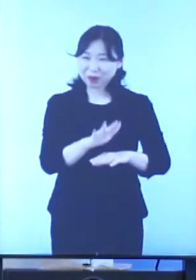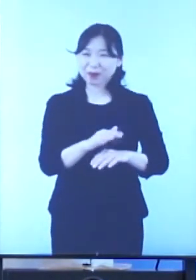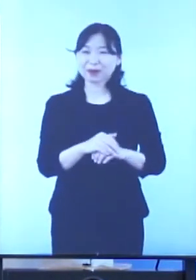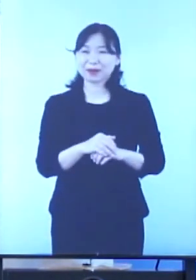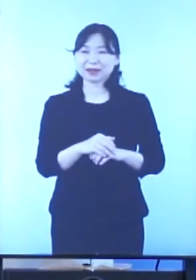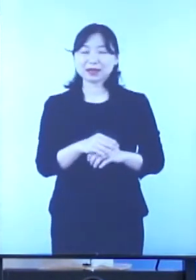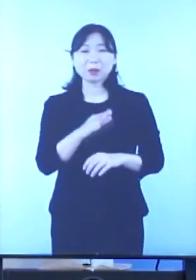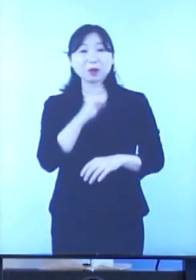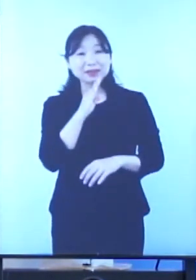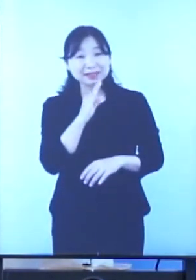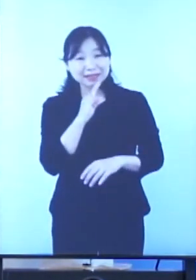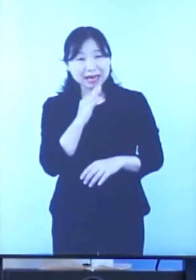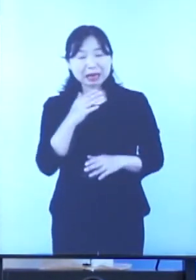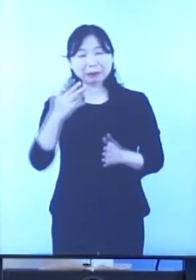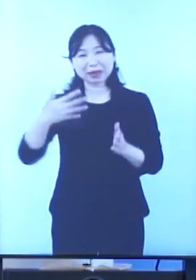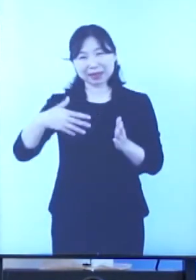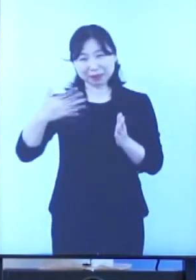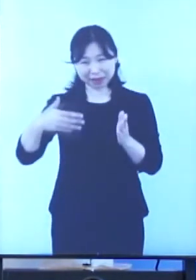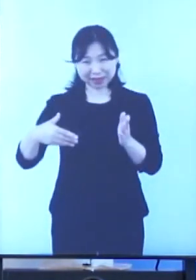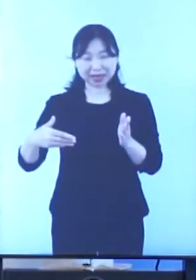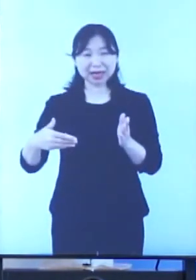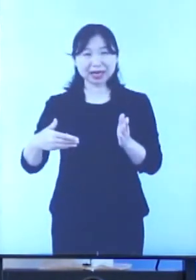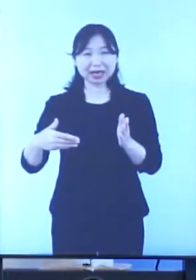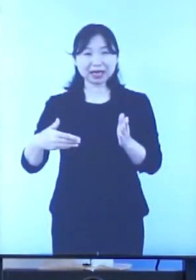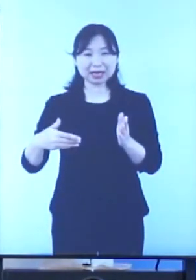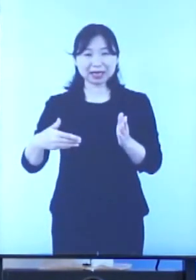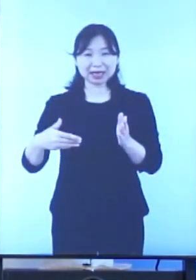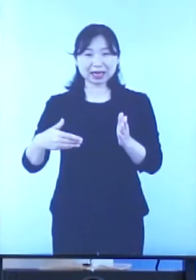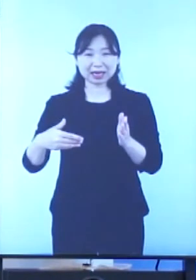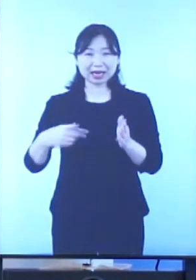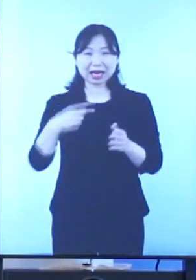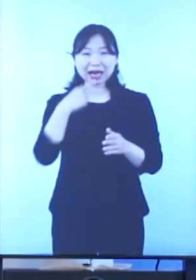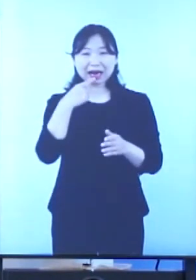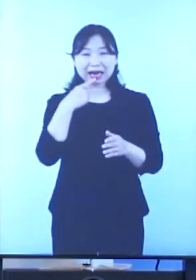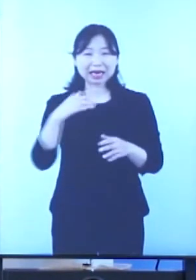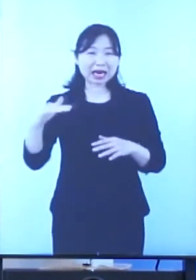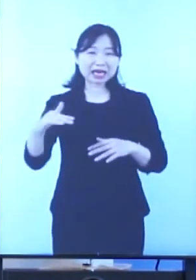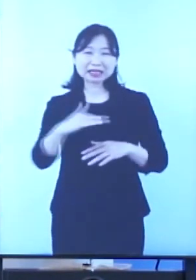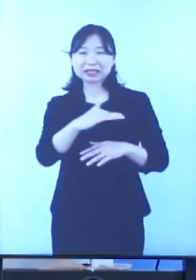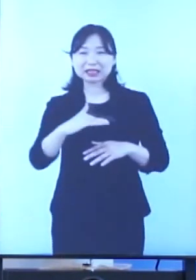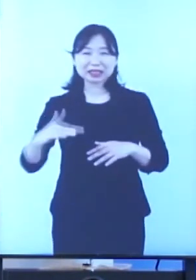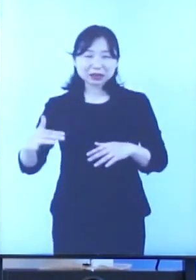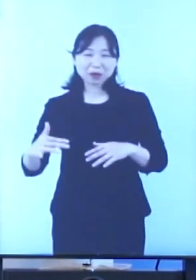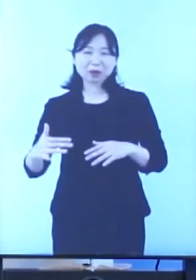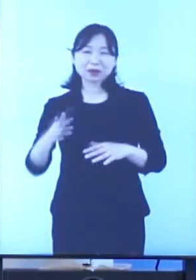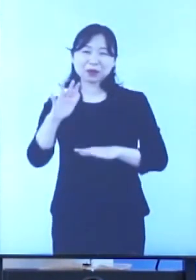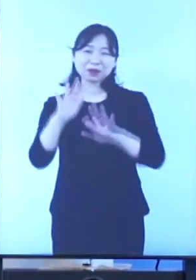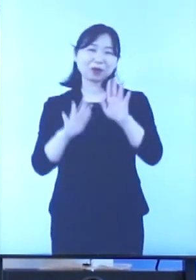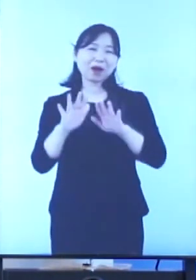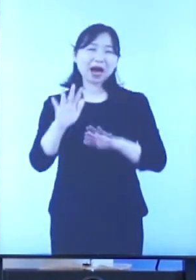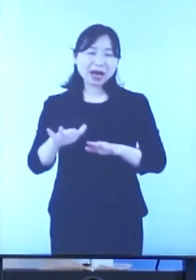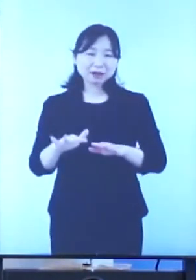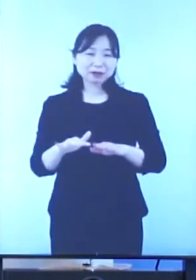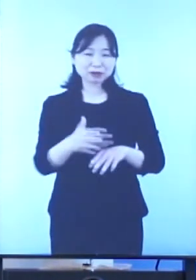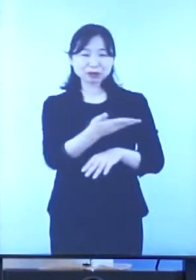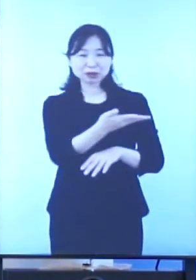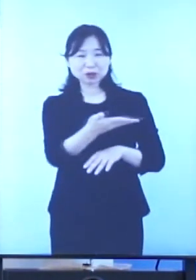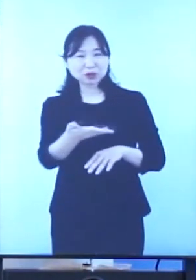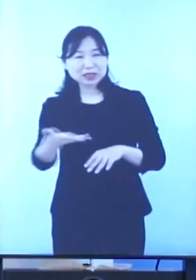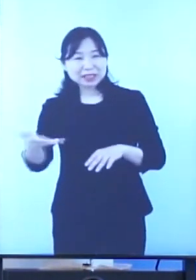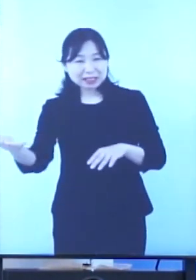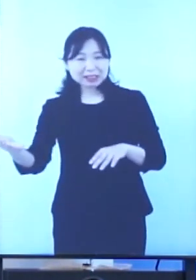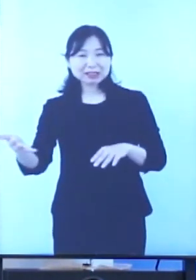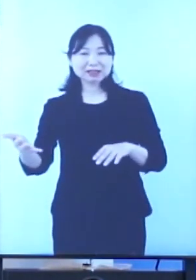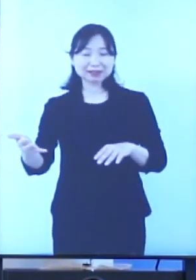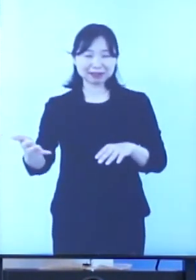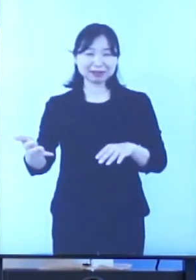実際まだまだ、赤潮等は起きているんだと、水質、閉鎖水系もうほぼほぼ閉鎖水系